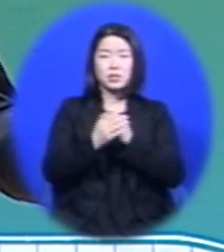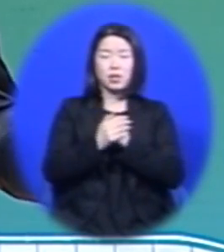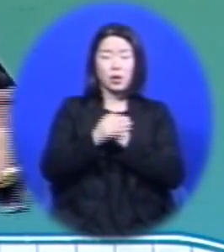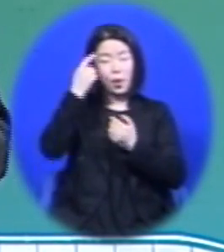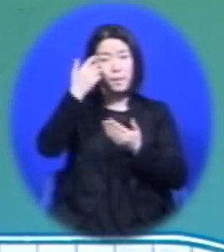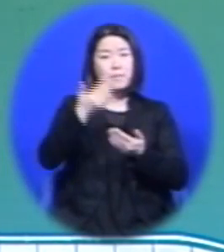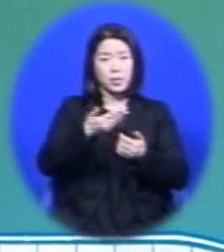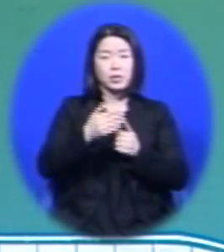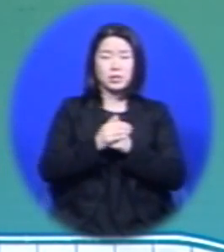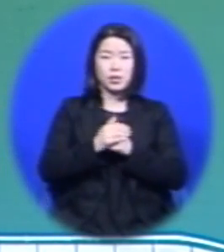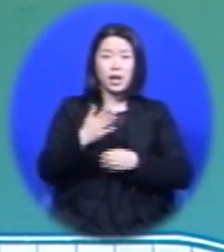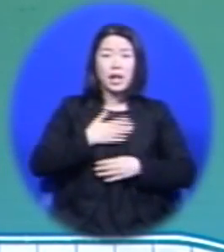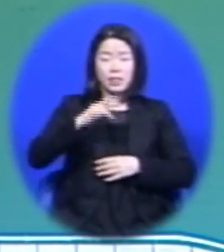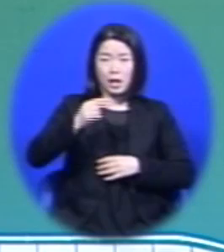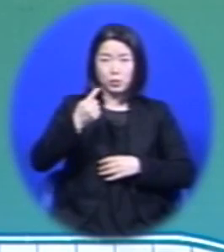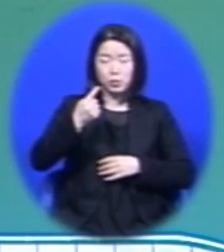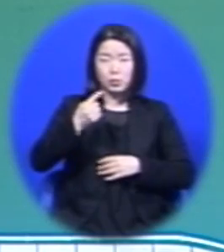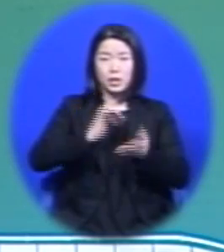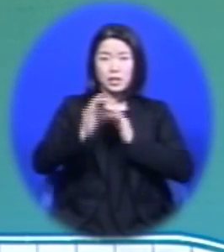물었어요. 나도 예수님을 믿을 수 있습니까?